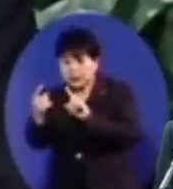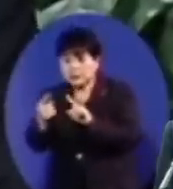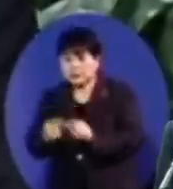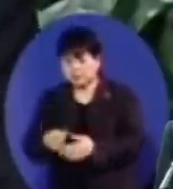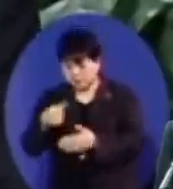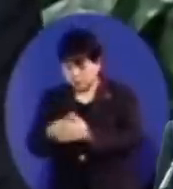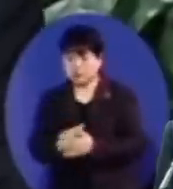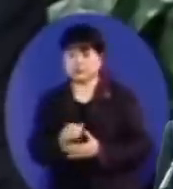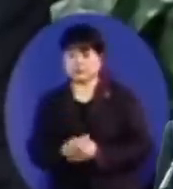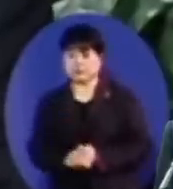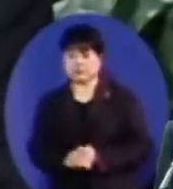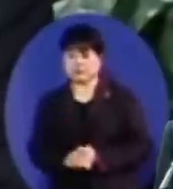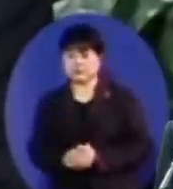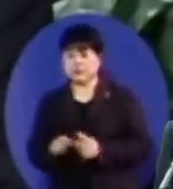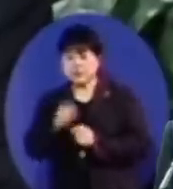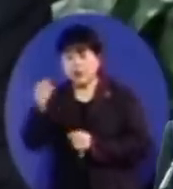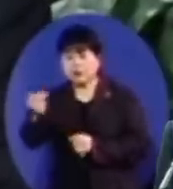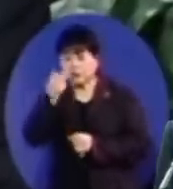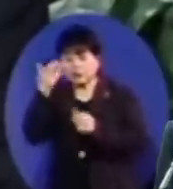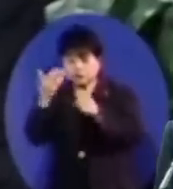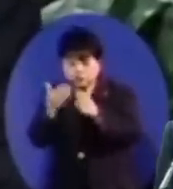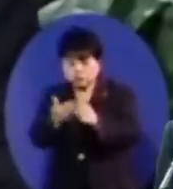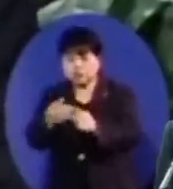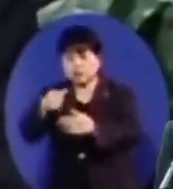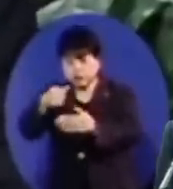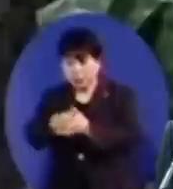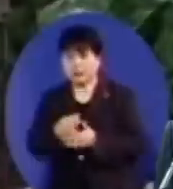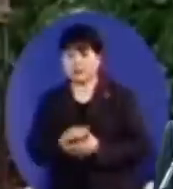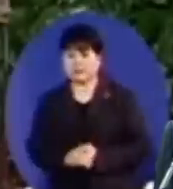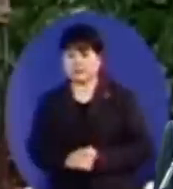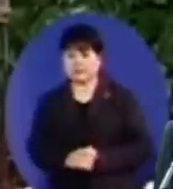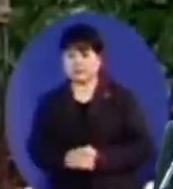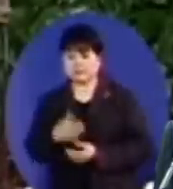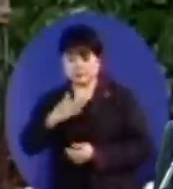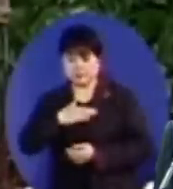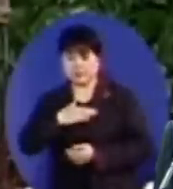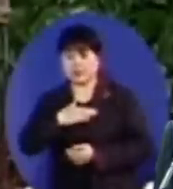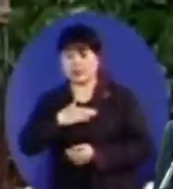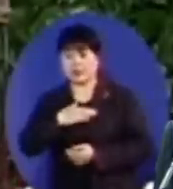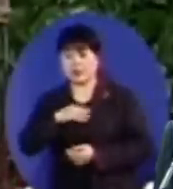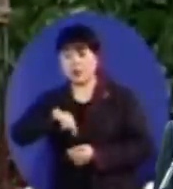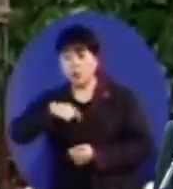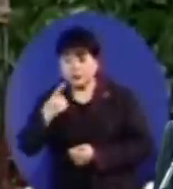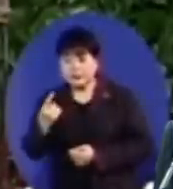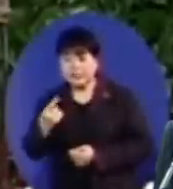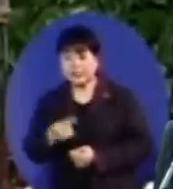택하고 영원한 생명을 준 길을 택하지 내 일신의